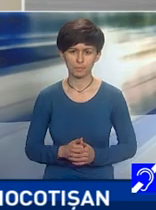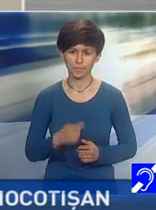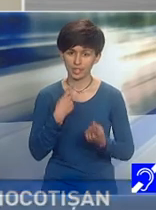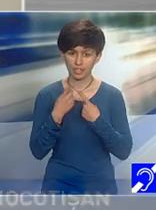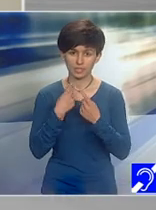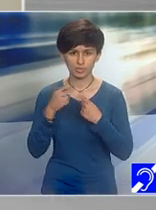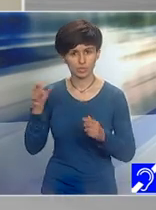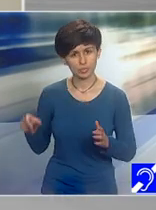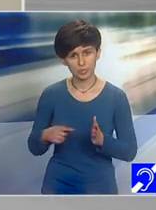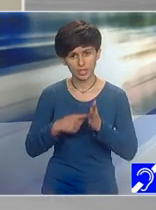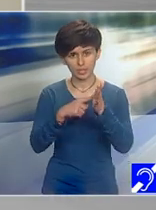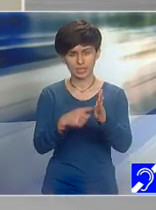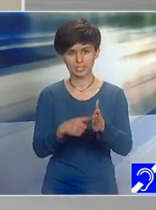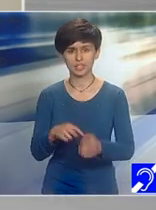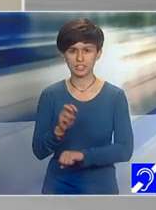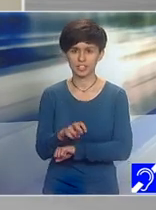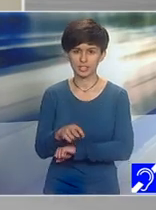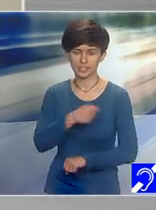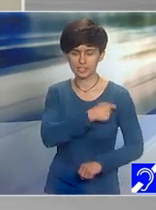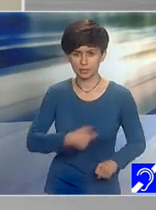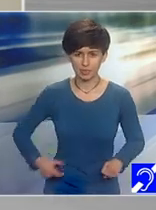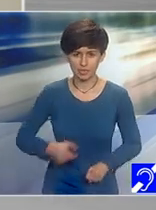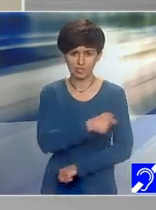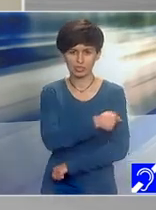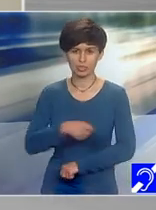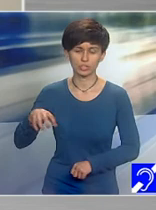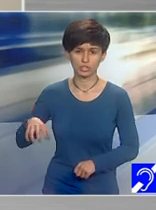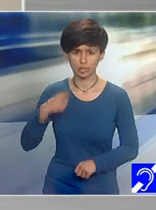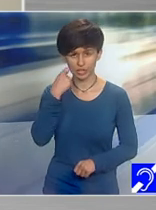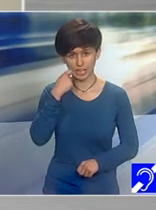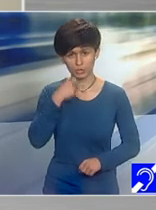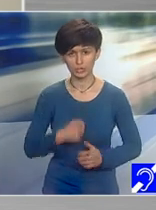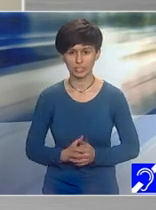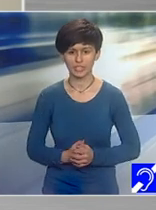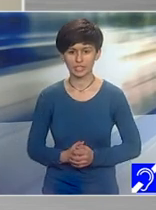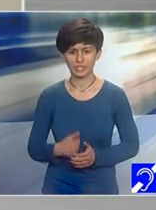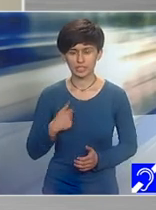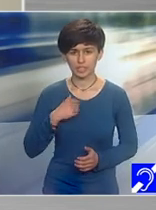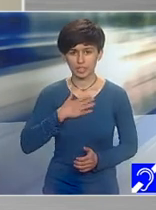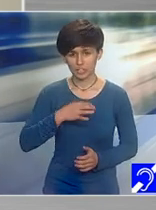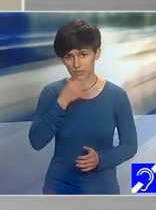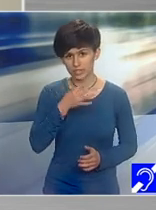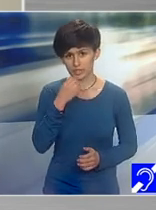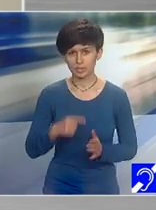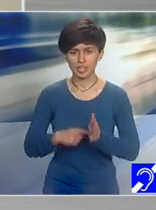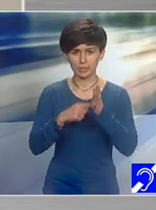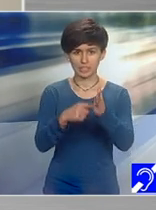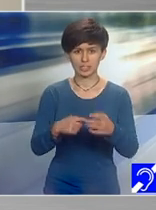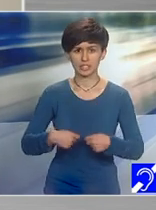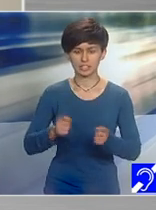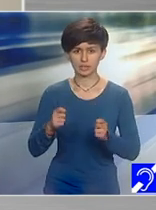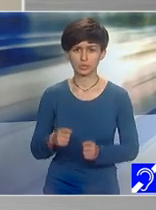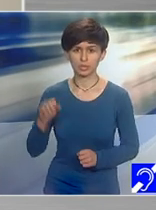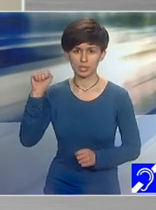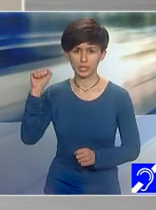cu reprezentanții candidaților la primăria și Consiliul Local Cluj-Napoca. În primul rând vă spun faptul că reprezentanții tuturor partidelor